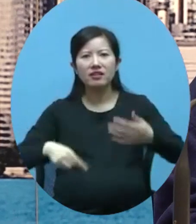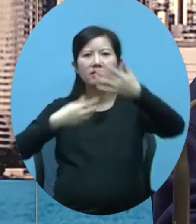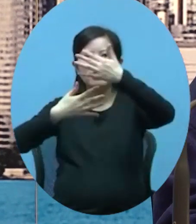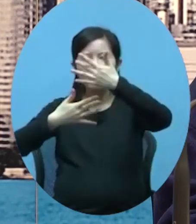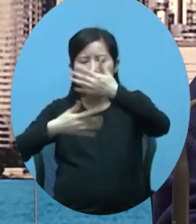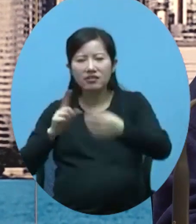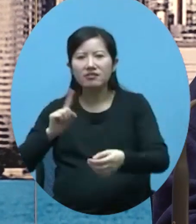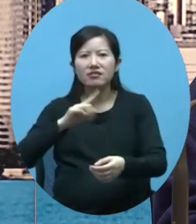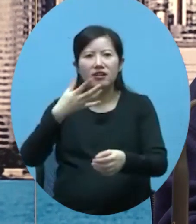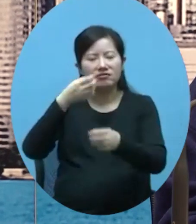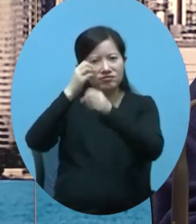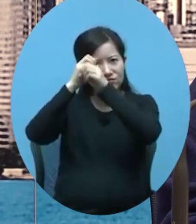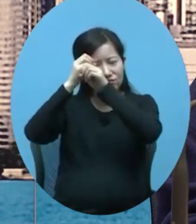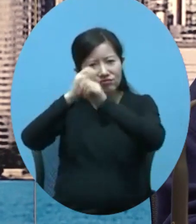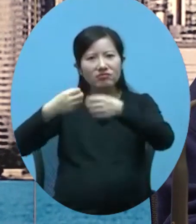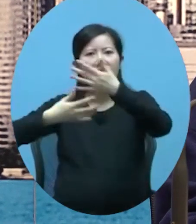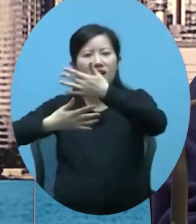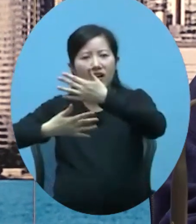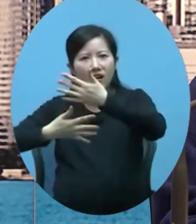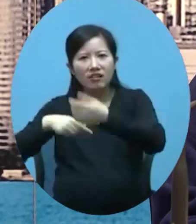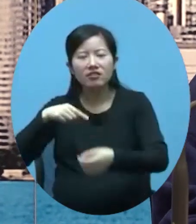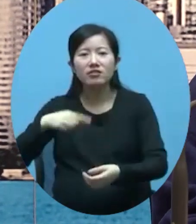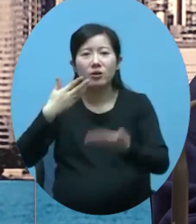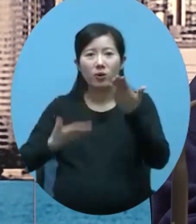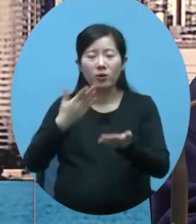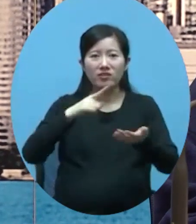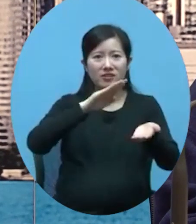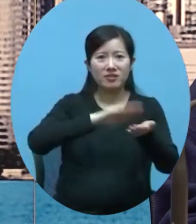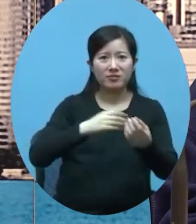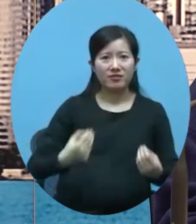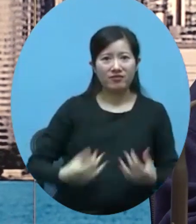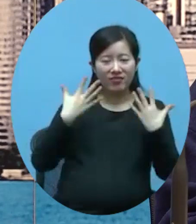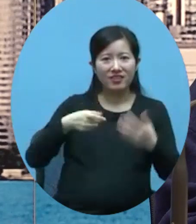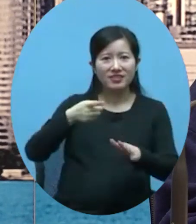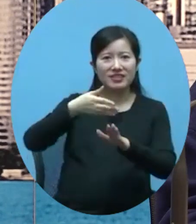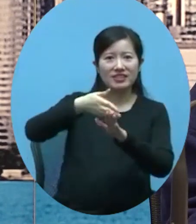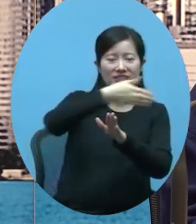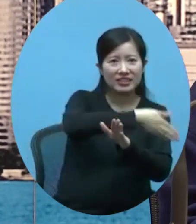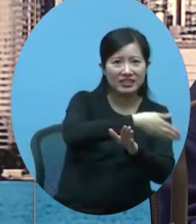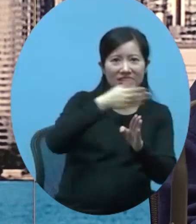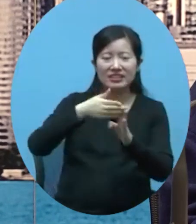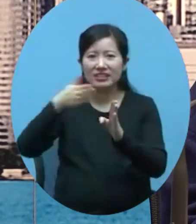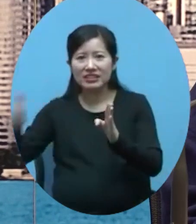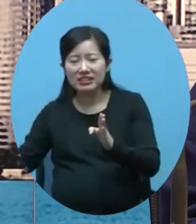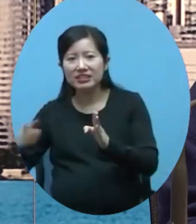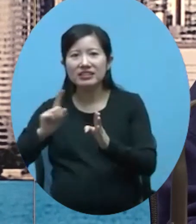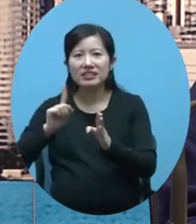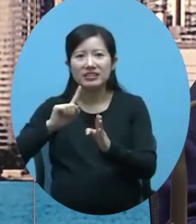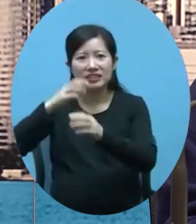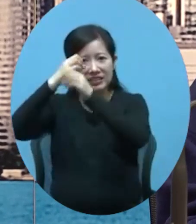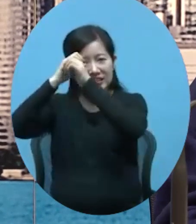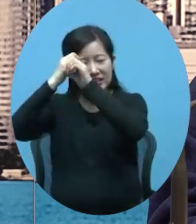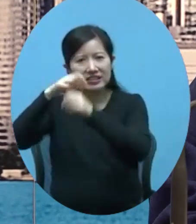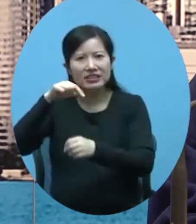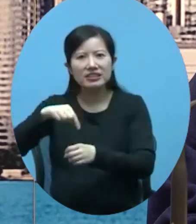因為有時候可能是不同時間就是可能他發病初期多些或者發病晚期多些你看一下什麼時間拿那個版